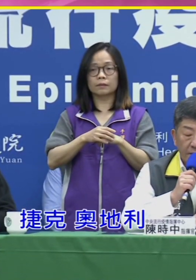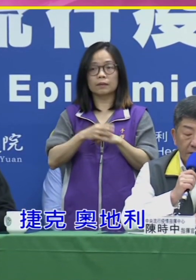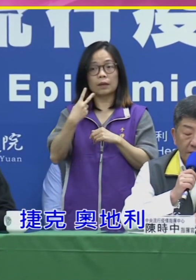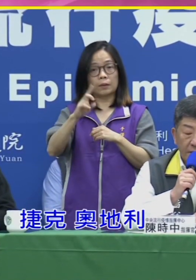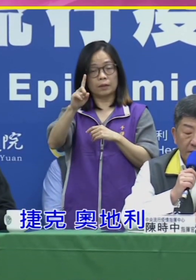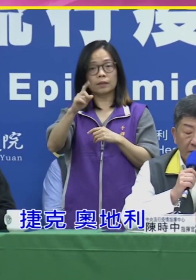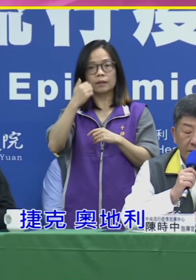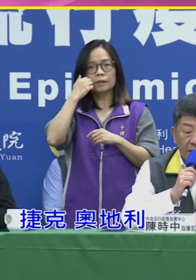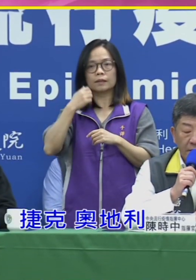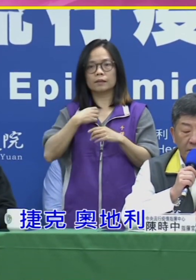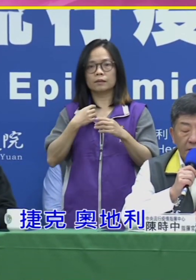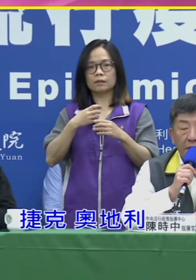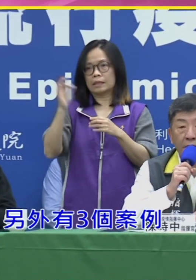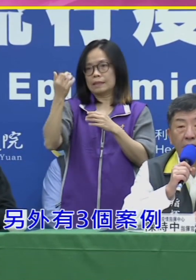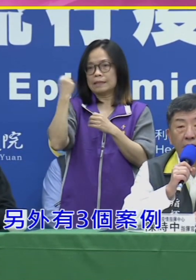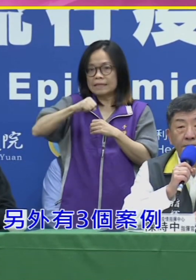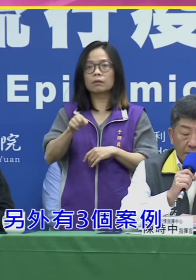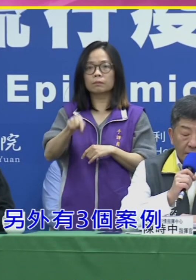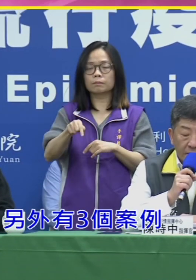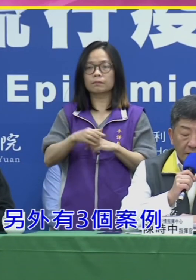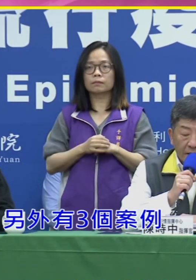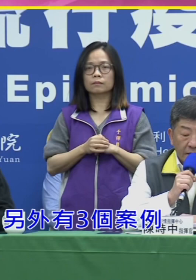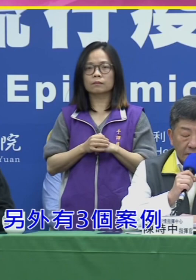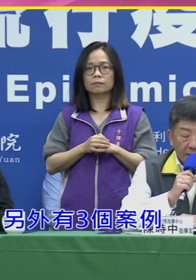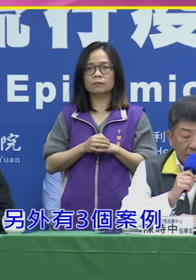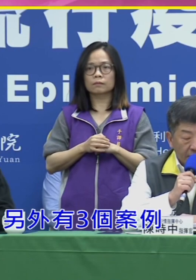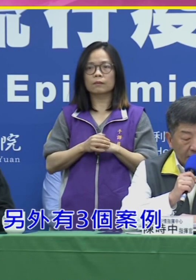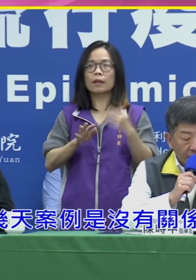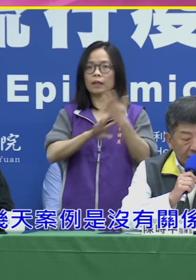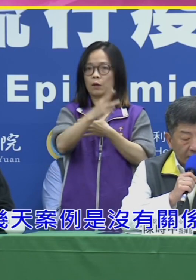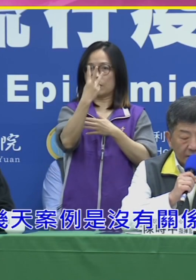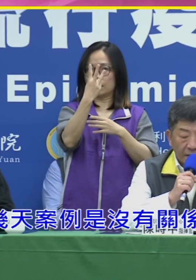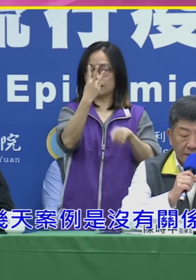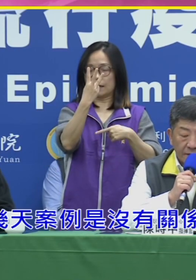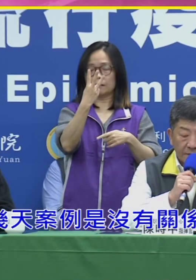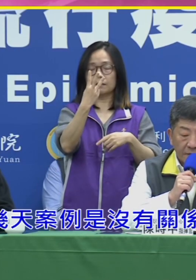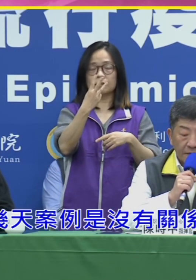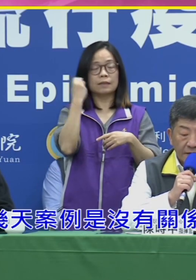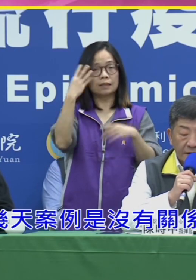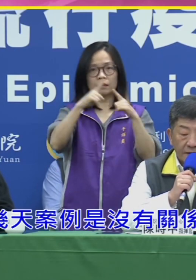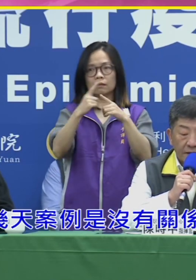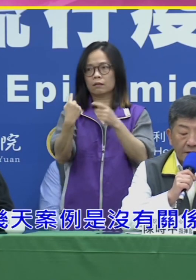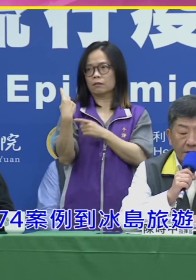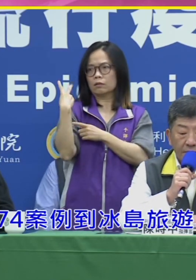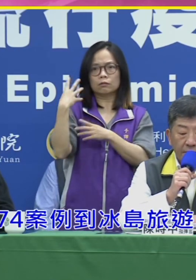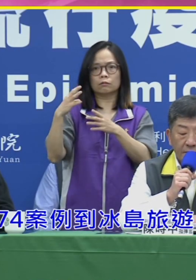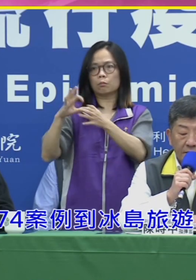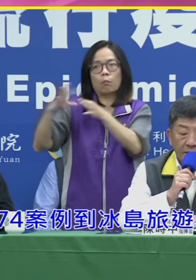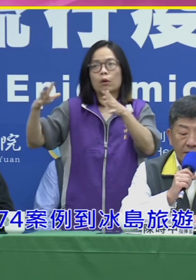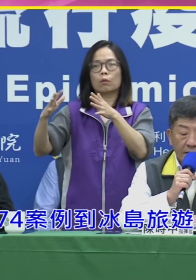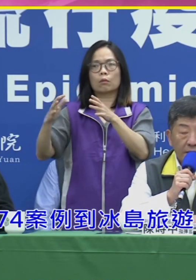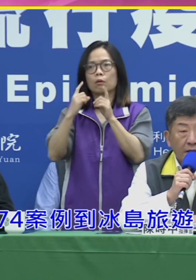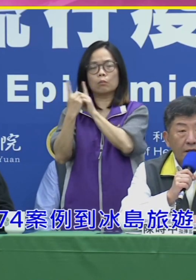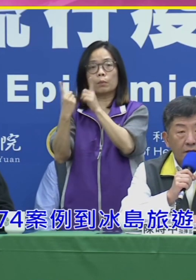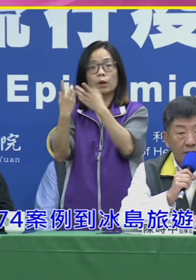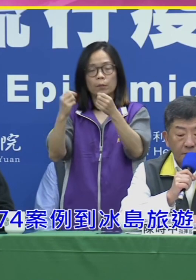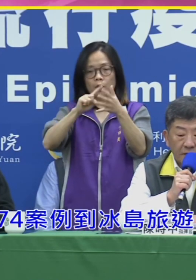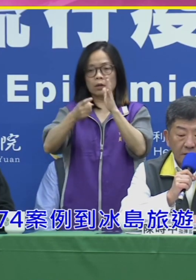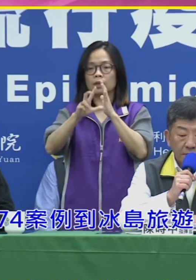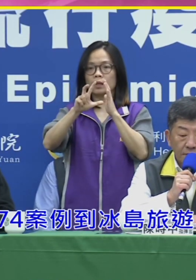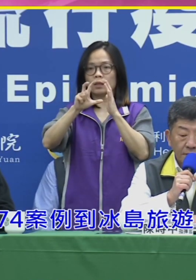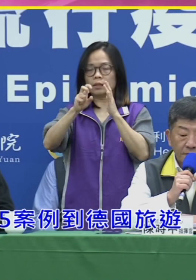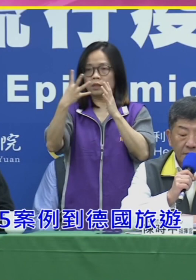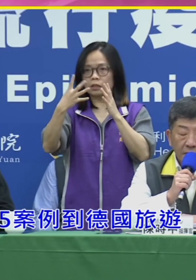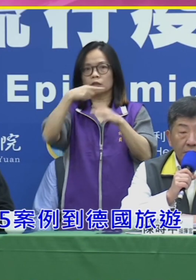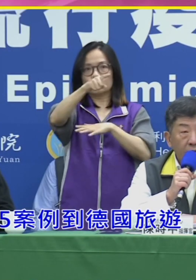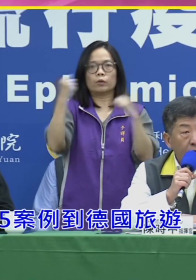前我们武汉第一批包机回来的时候，大家都说那是木马，因为里面有一个确诊病患，大家很怕。可是后来发现，好像整机只